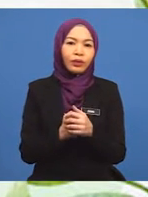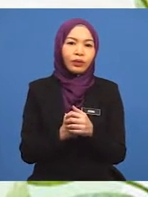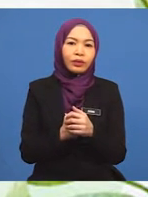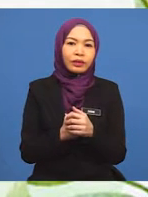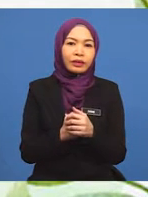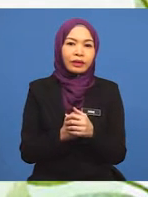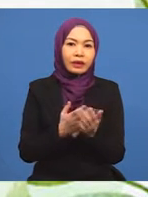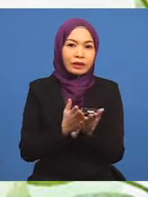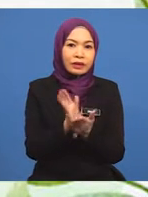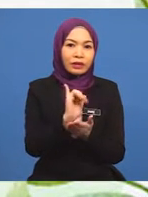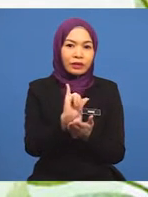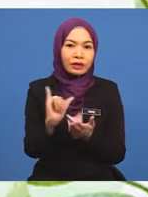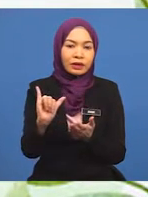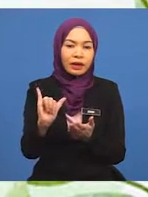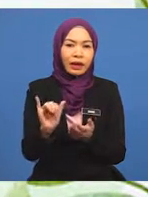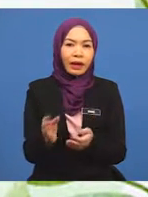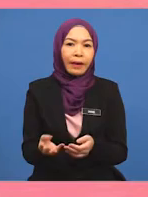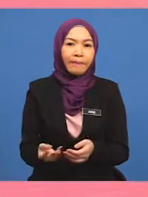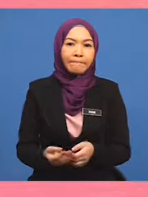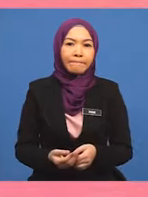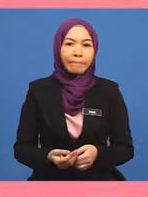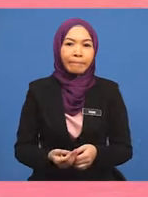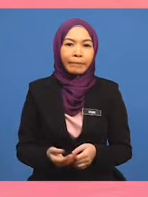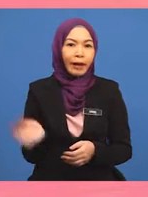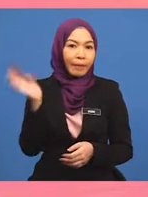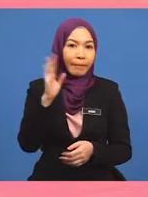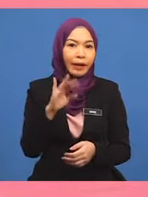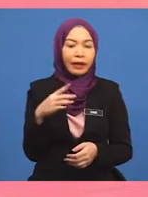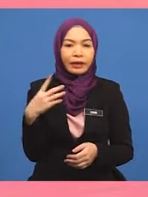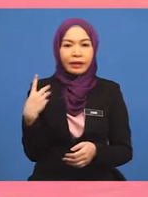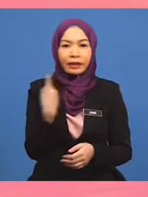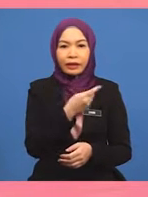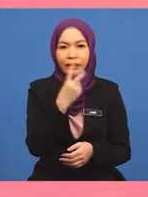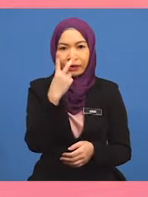Seterusnya, mari kita lihat soalan uji minda yang ketiga.